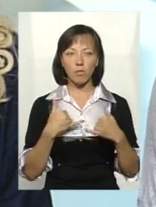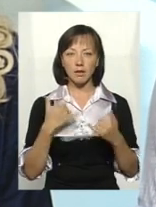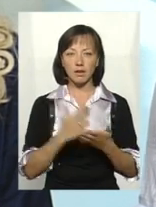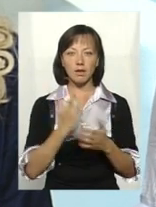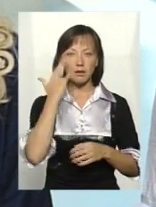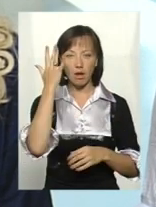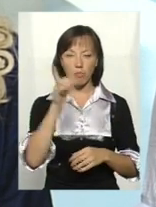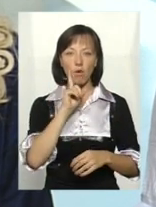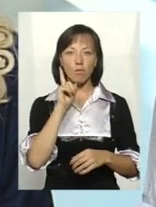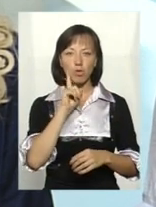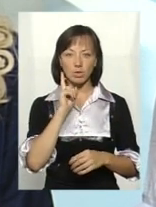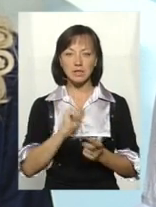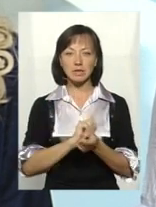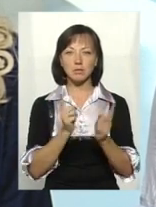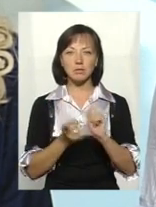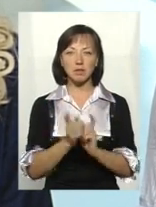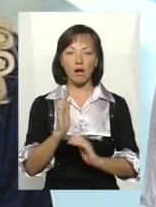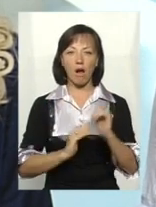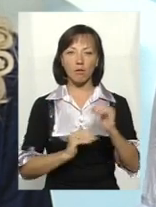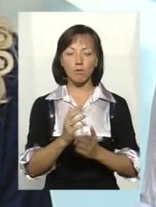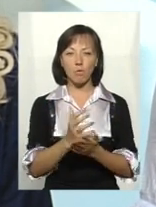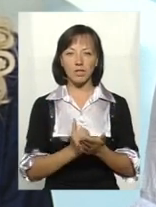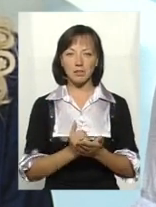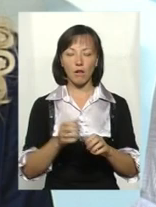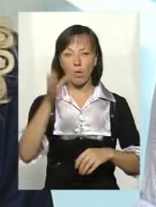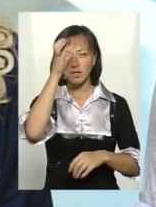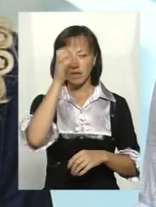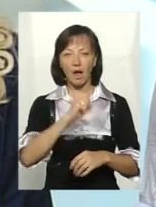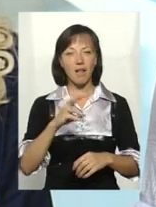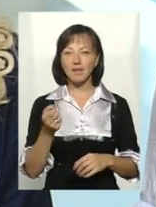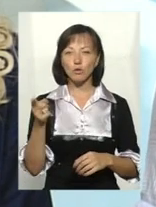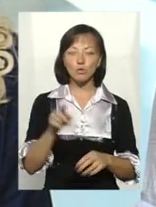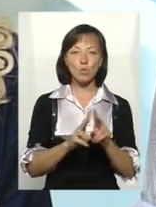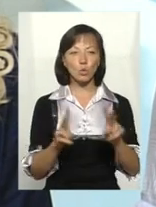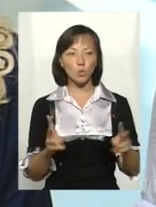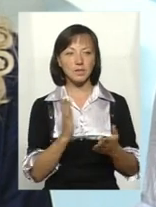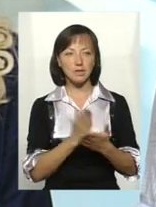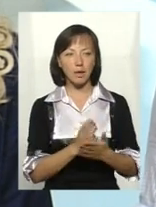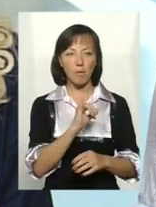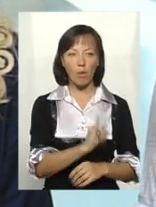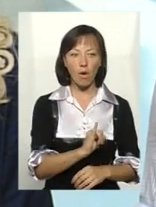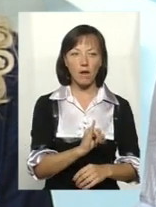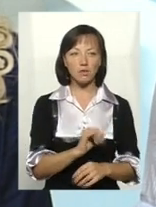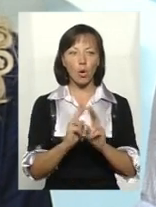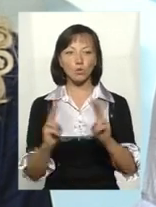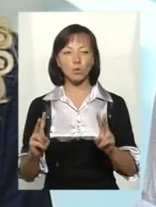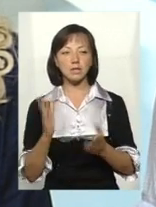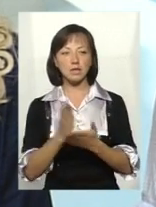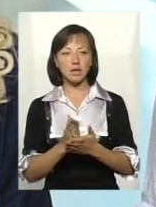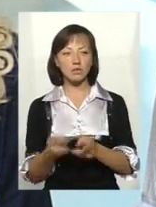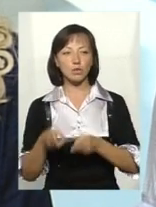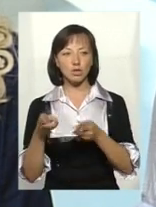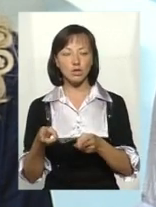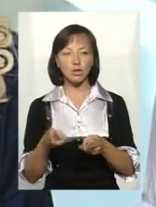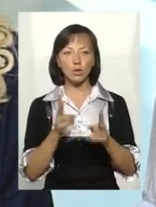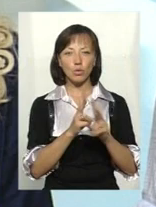намір омолодження, зміни кадрового потенціалу освіти, але не тому, що хтось є поганий, хтось є злочинець,